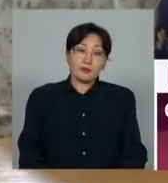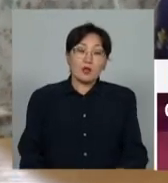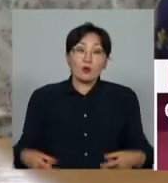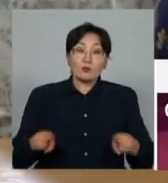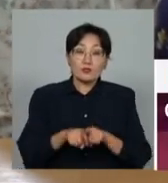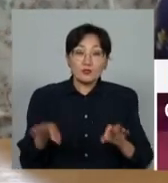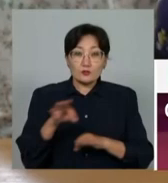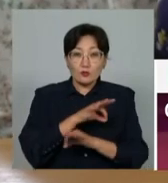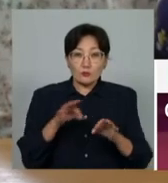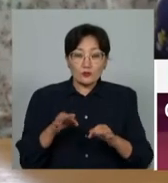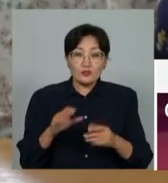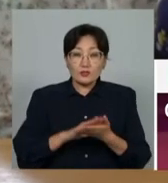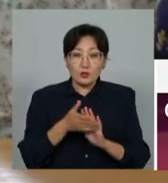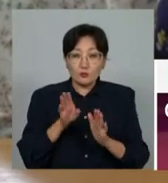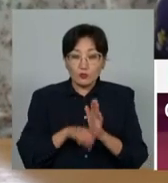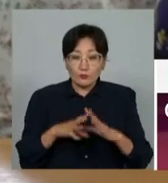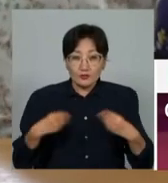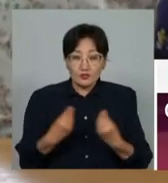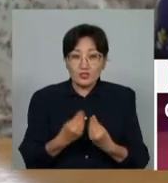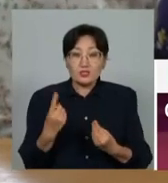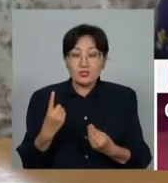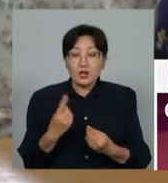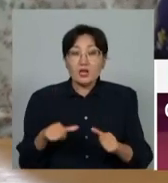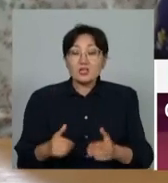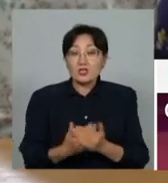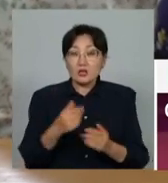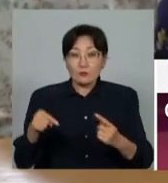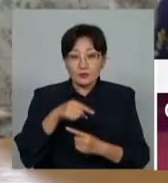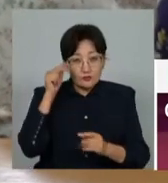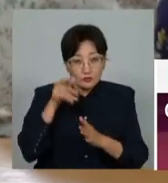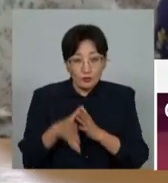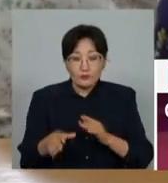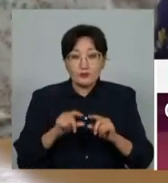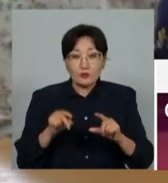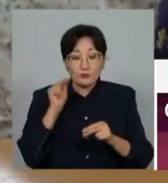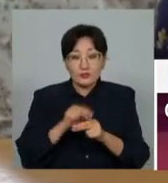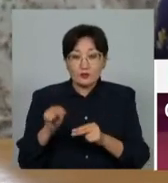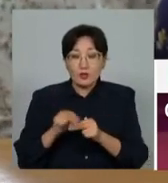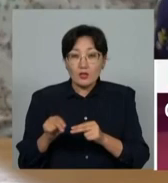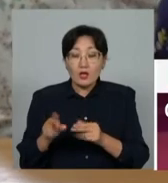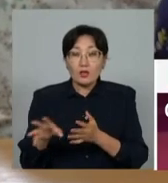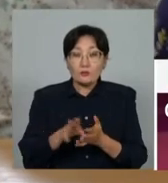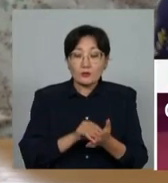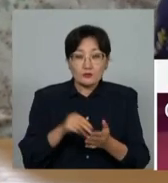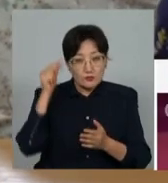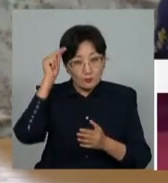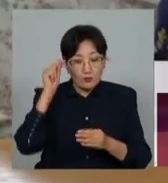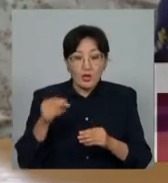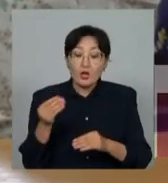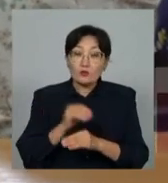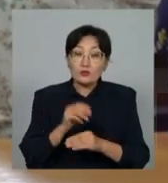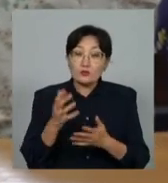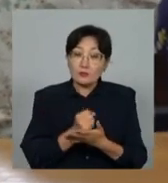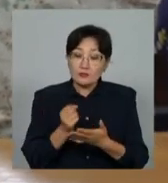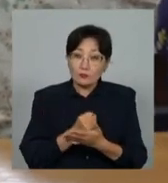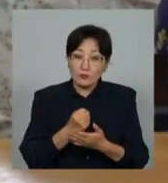Мұндай жоба аз қамтылған отбасыларға жаңа кәсіпті меңгеруге, сондай-ақ оқу барысында алған білімін қосымша табыс табуға